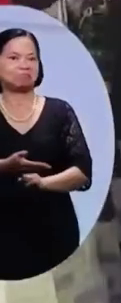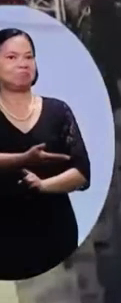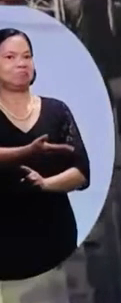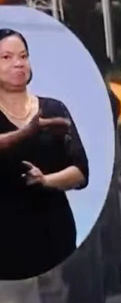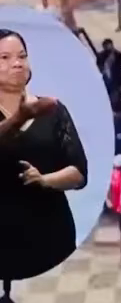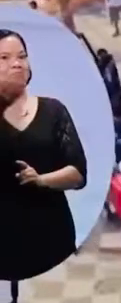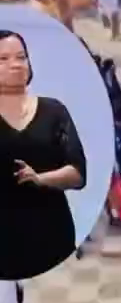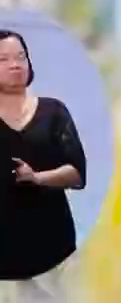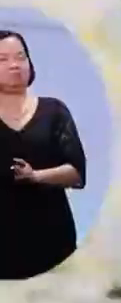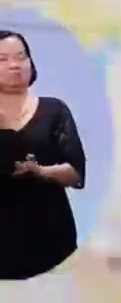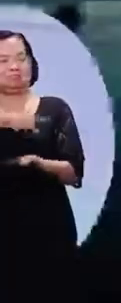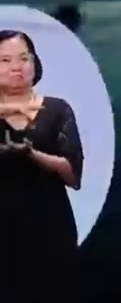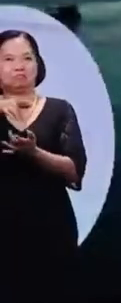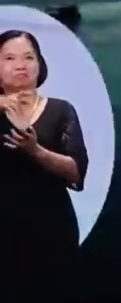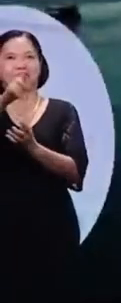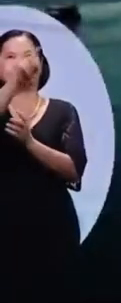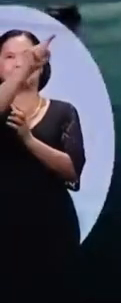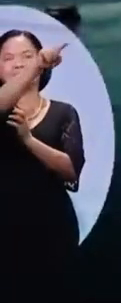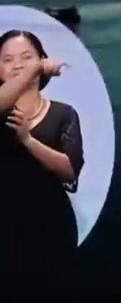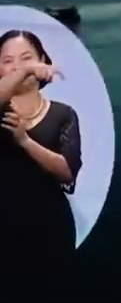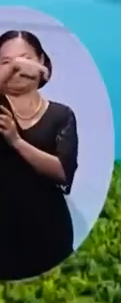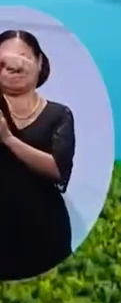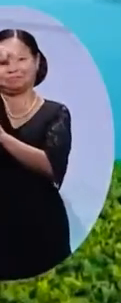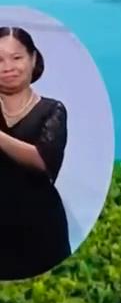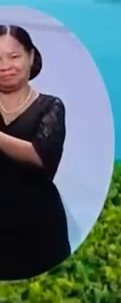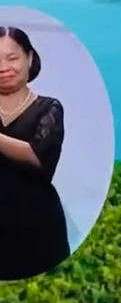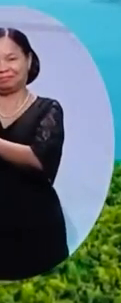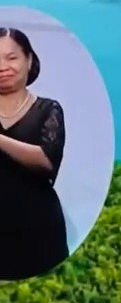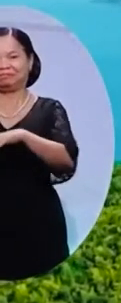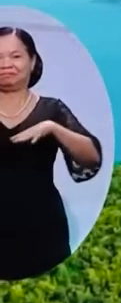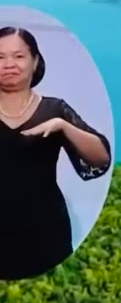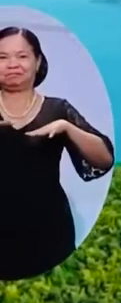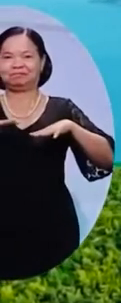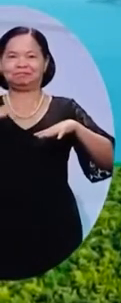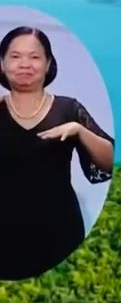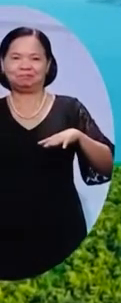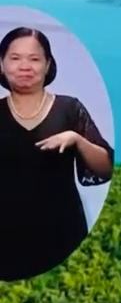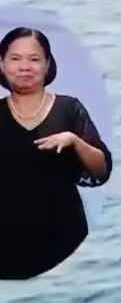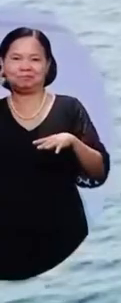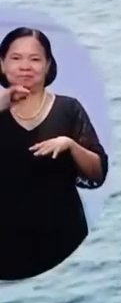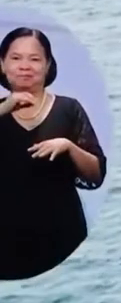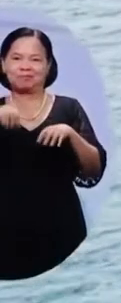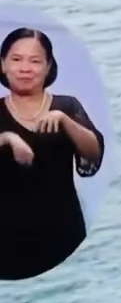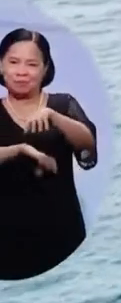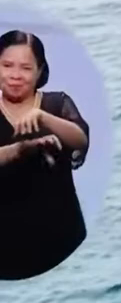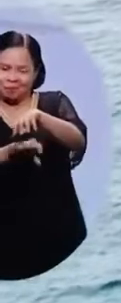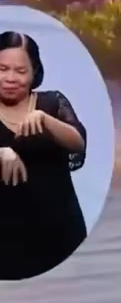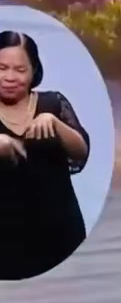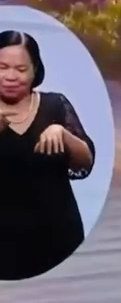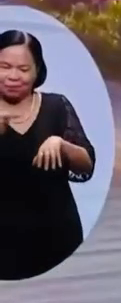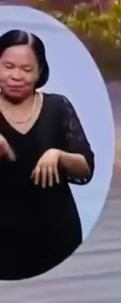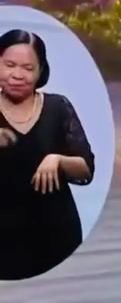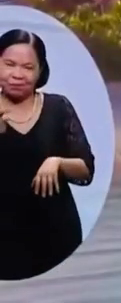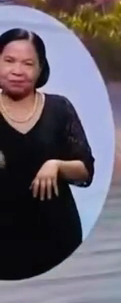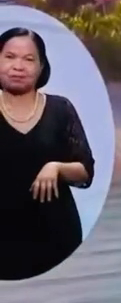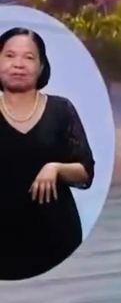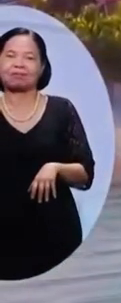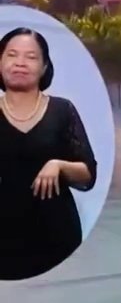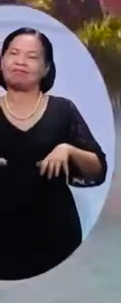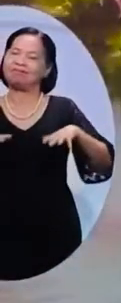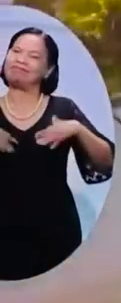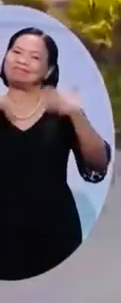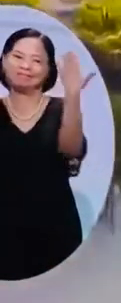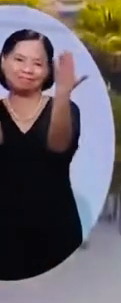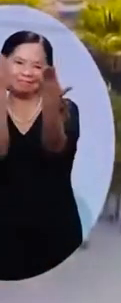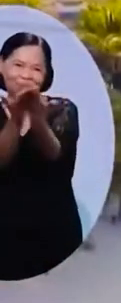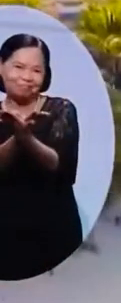Cáp treo An Thới Hòn Thơm, khu nghỉ dưỡng tiêu chuẩn quốc tế JW Marriott Phú Quốc Emerald Bay được vinh danh là khu nghỉ dưỡng mới